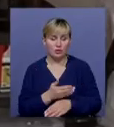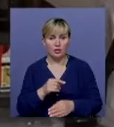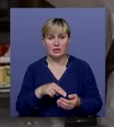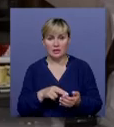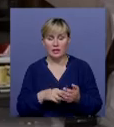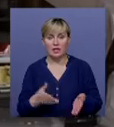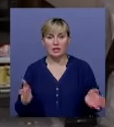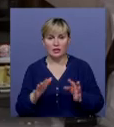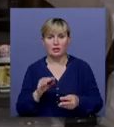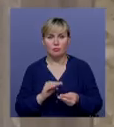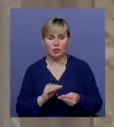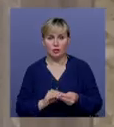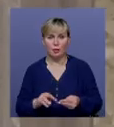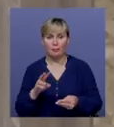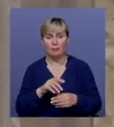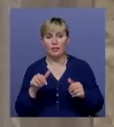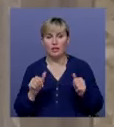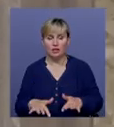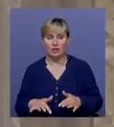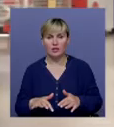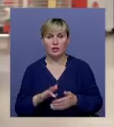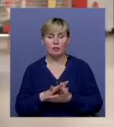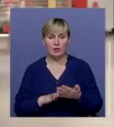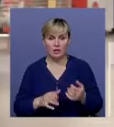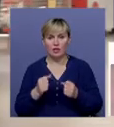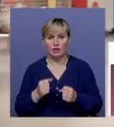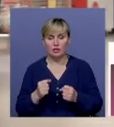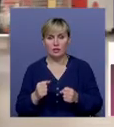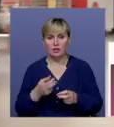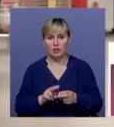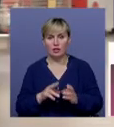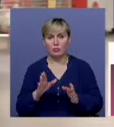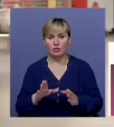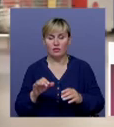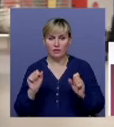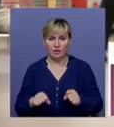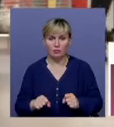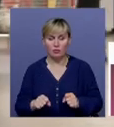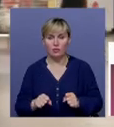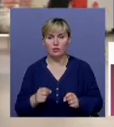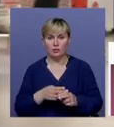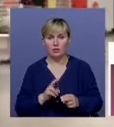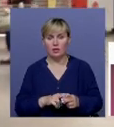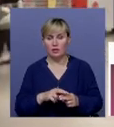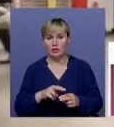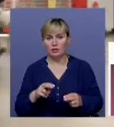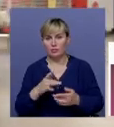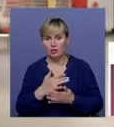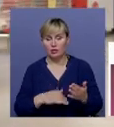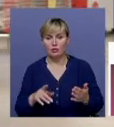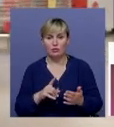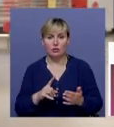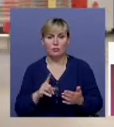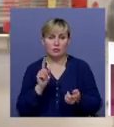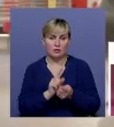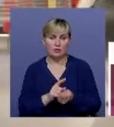на них остались прежними. Мы решили продолжать держать цены, насколько это будет возможно, на этот перечень товаров, чтобы идти навстречу